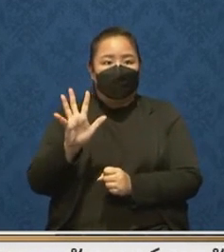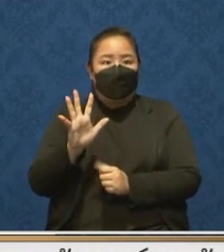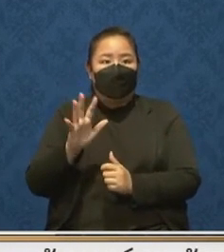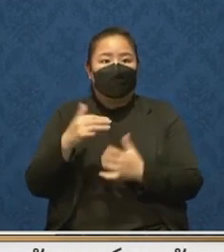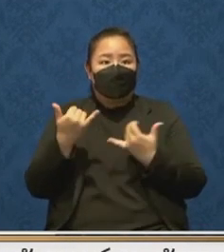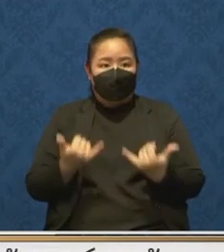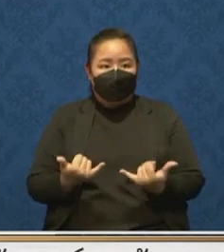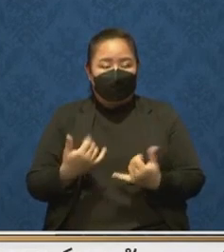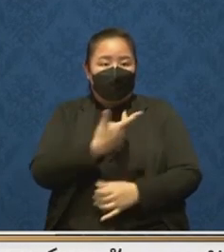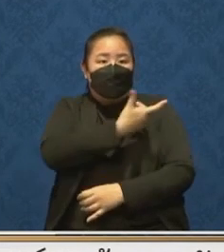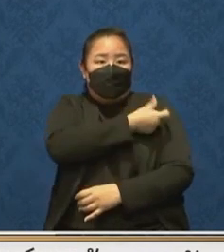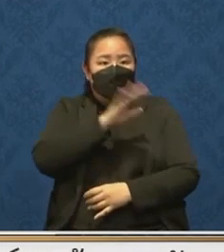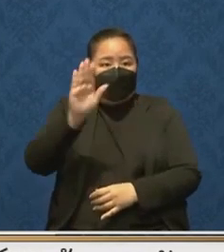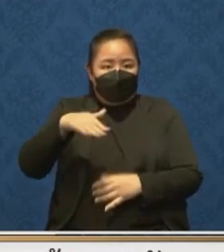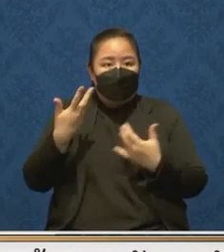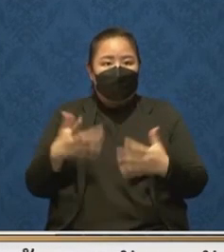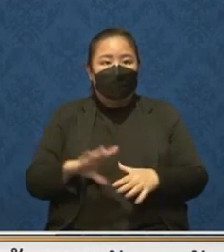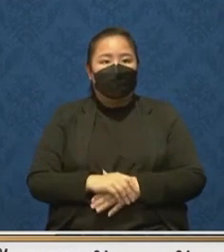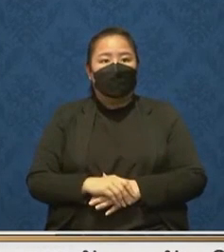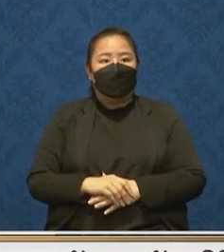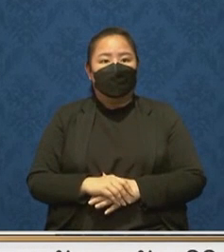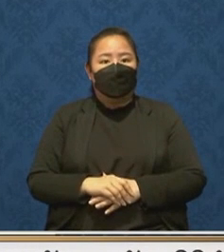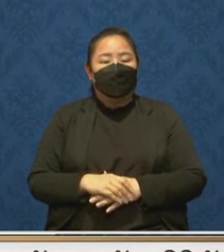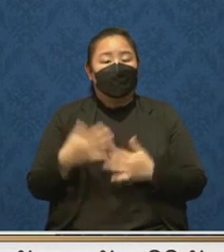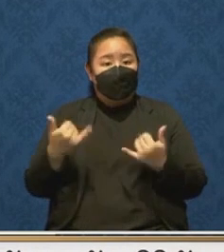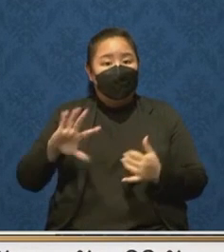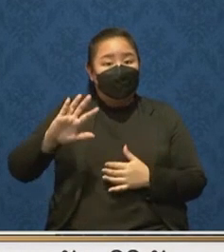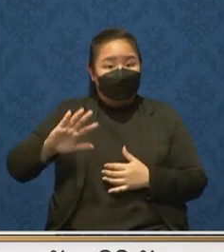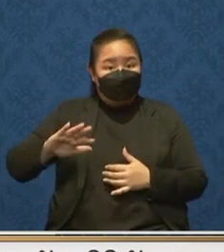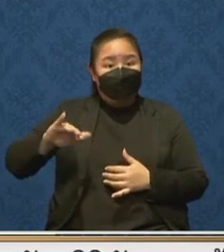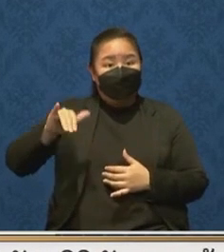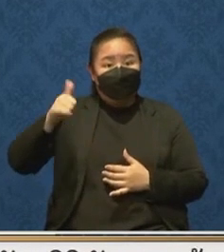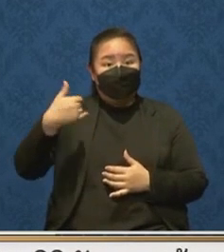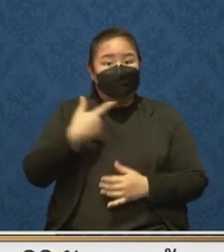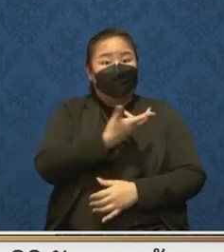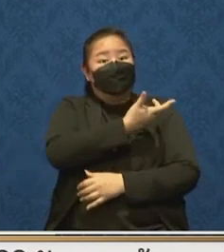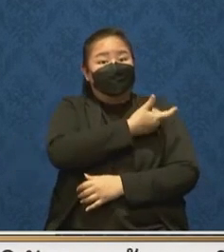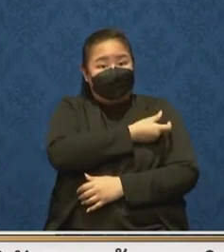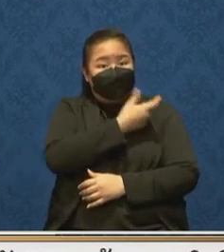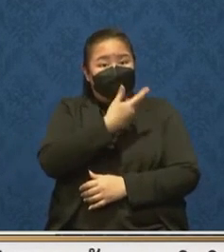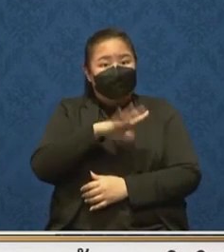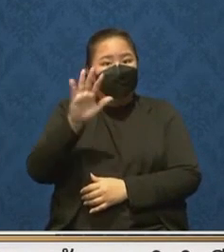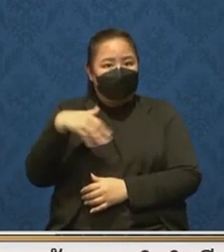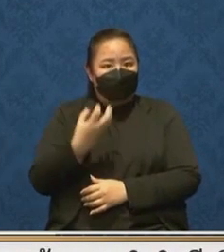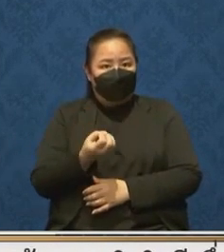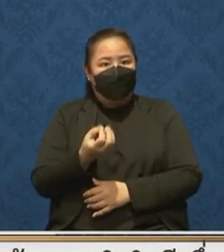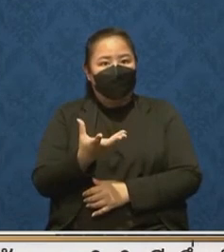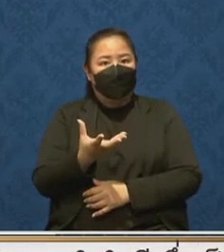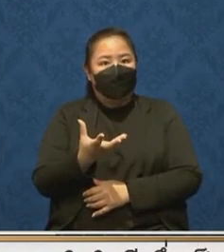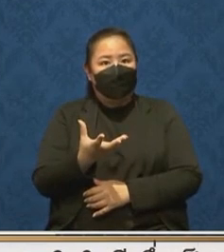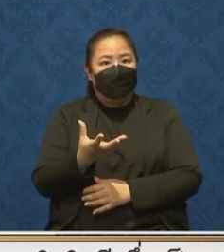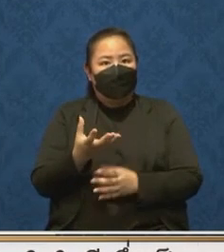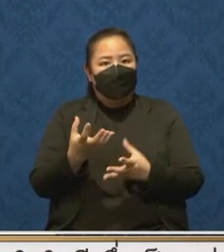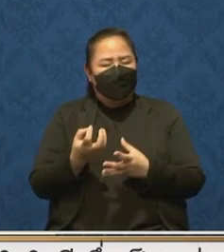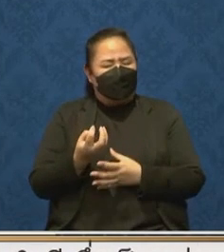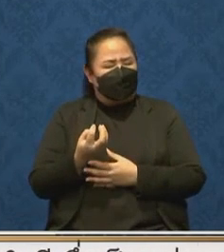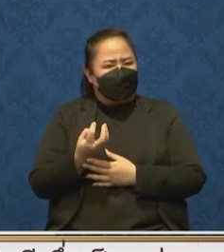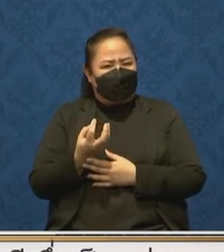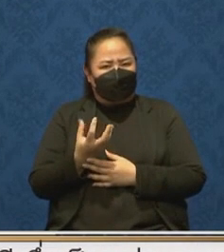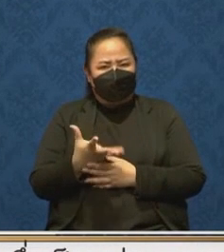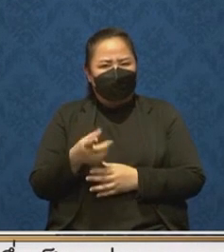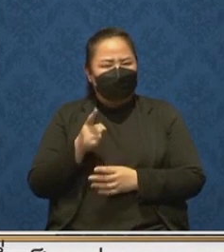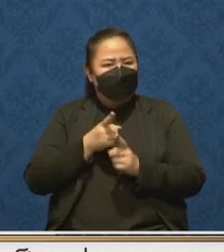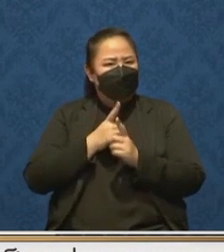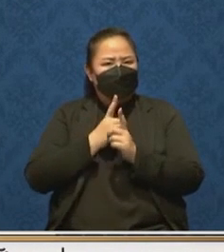นี้วัคซีนมาแล้ครับอาการตราบängerการดีขึ้นวัคซีนที่เคยฉีดช้ามามากมีมากจนล้นสั่ง